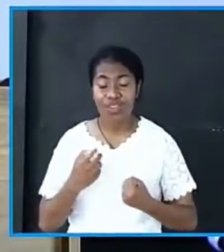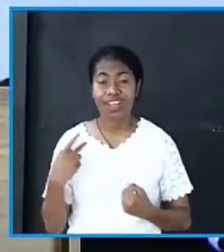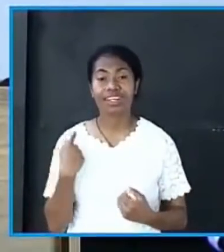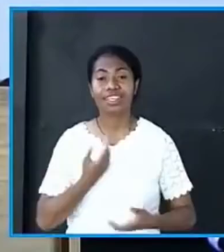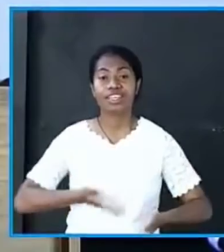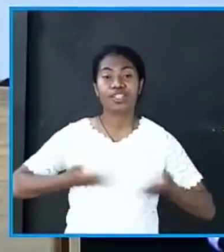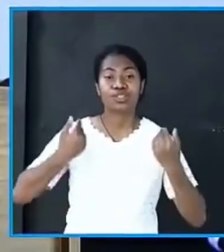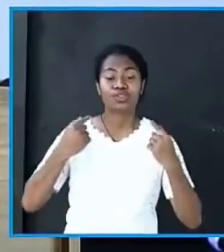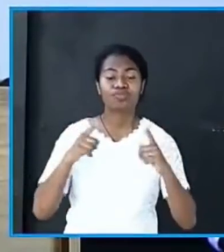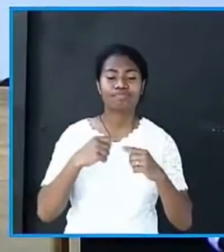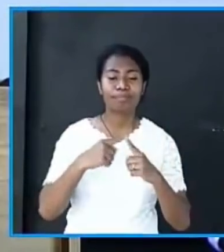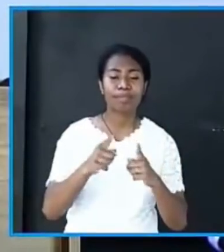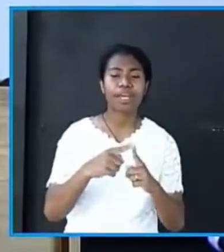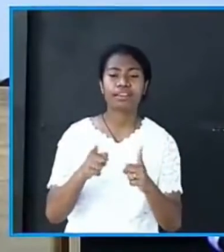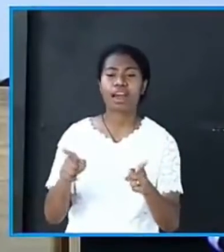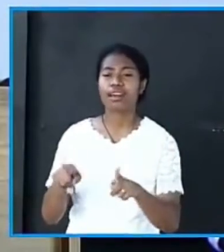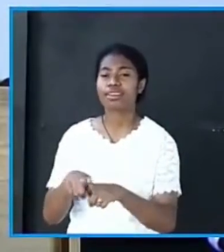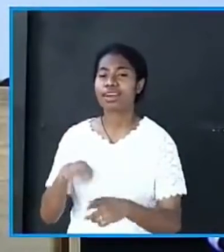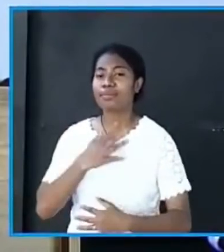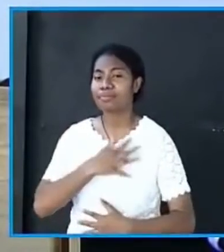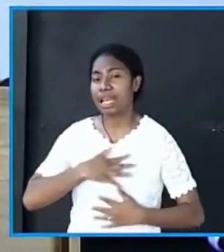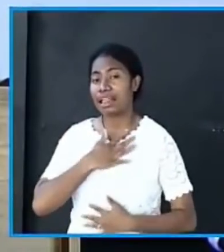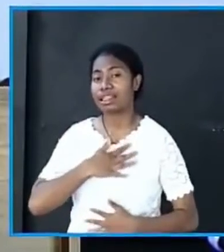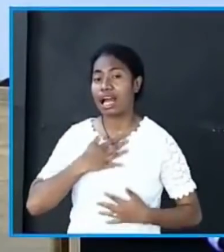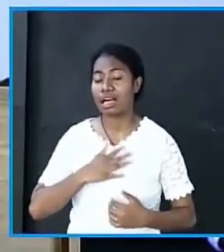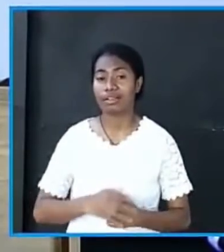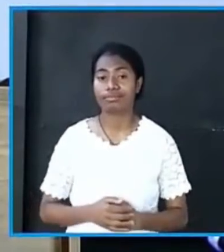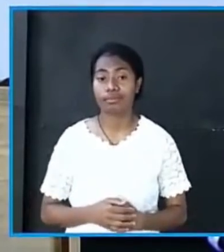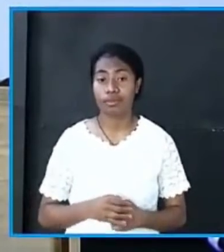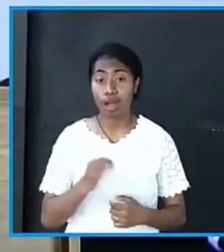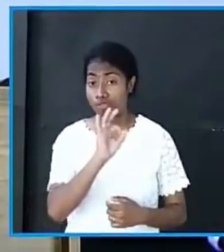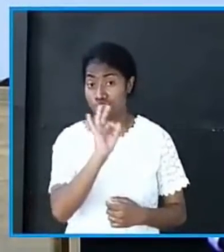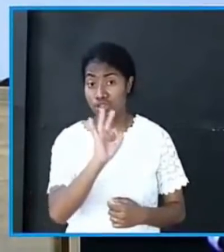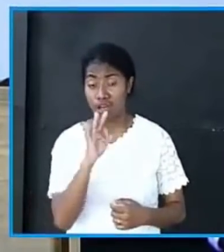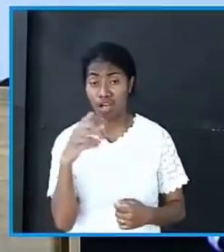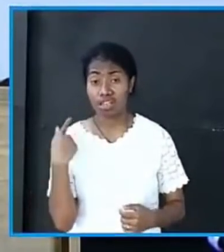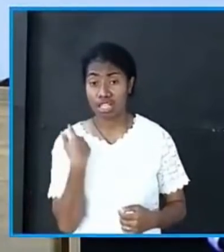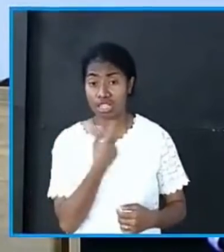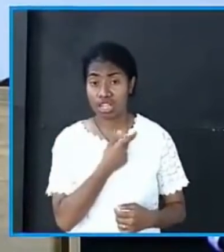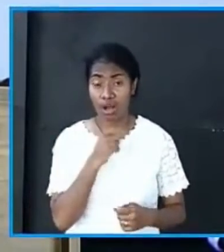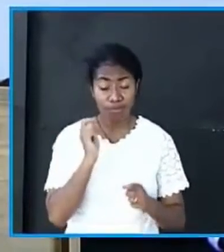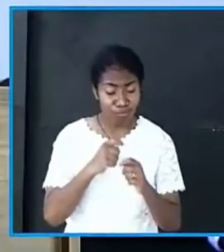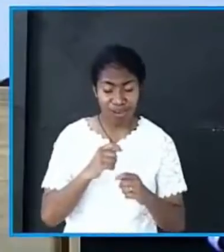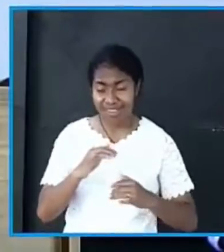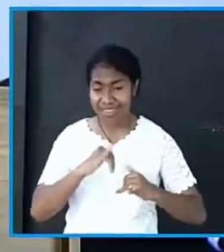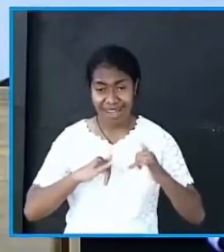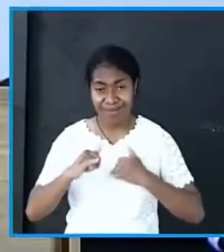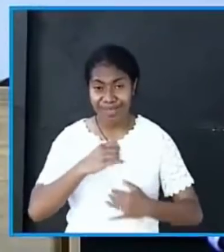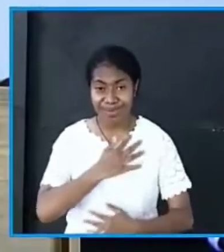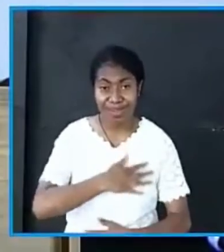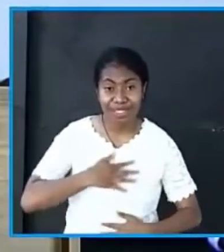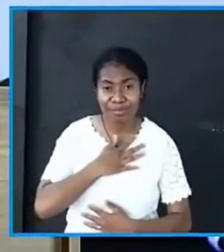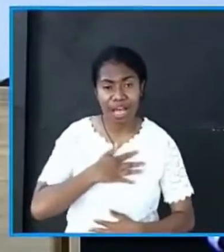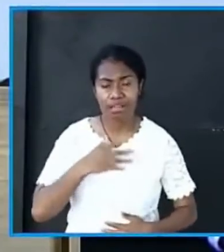dari binatang jangan kau hidup seperti binatang